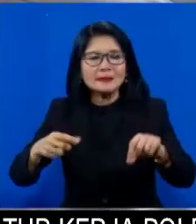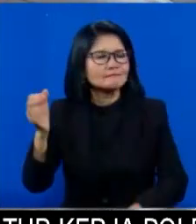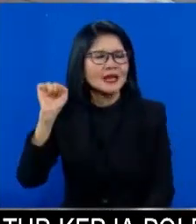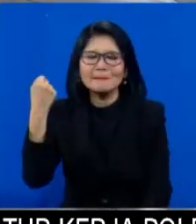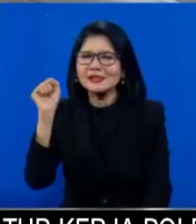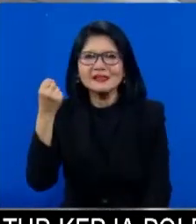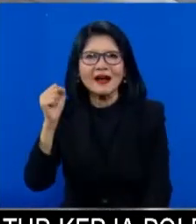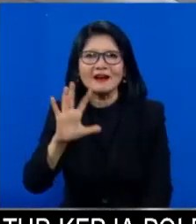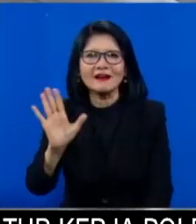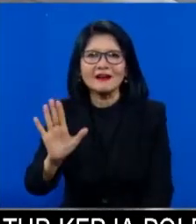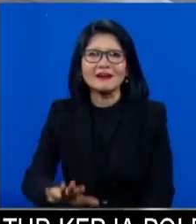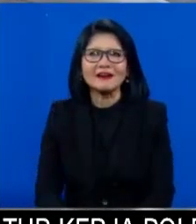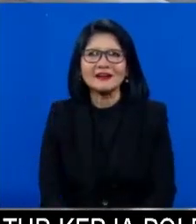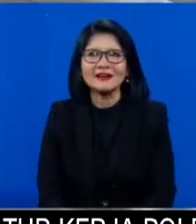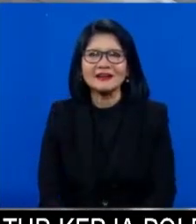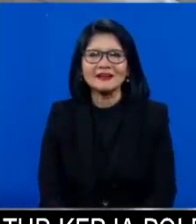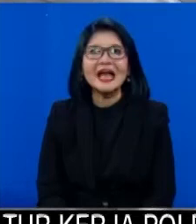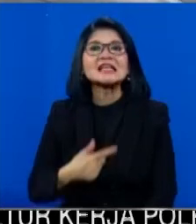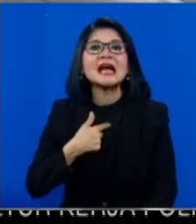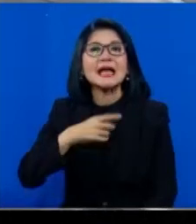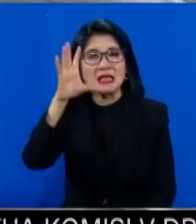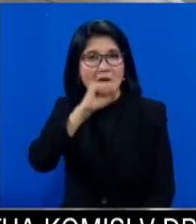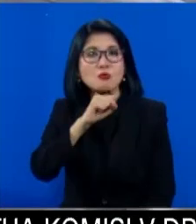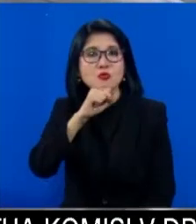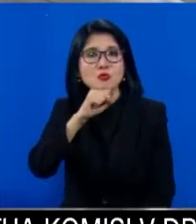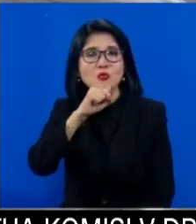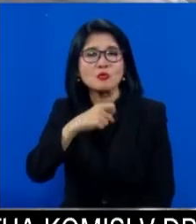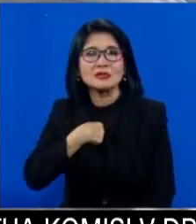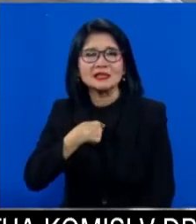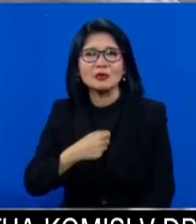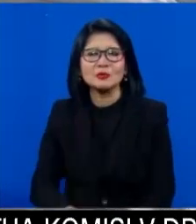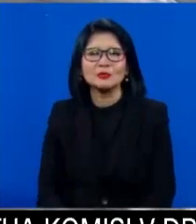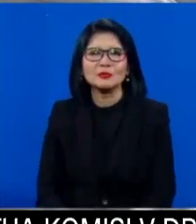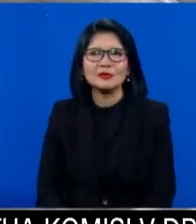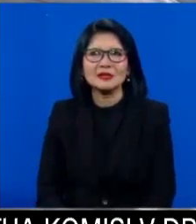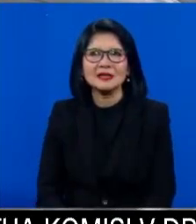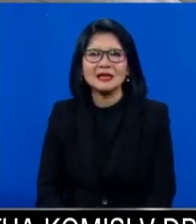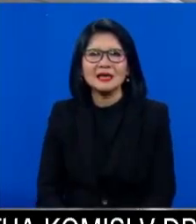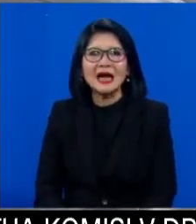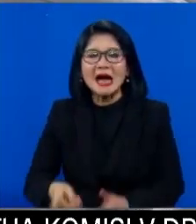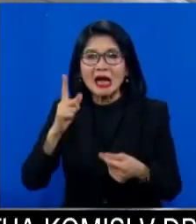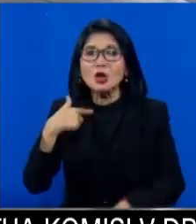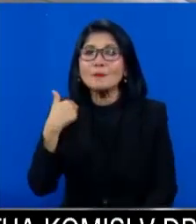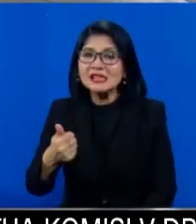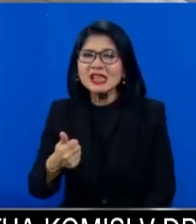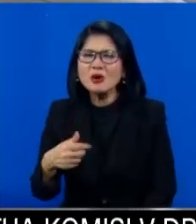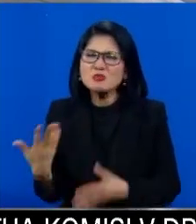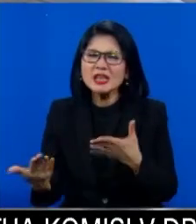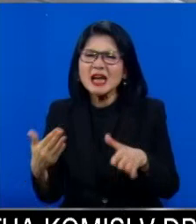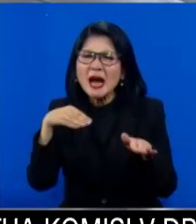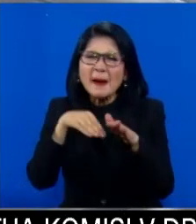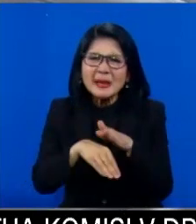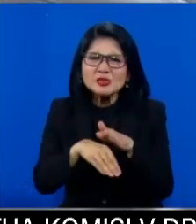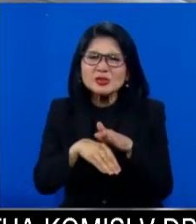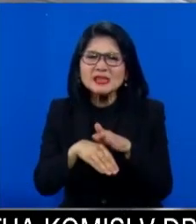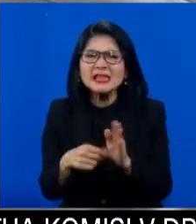Sejauh ini tidak. Enggak. Karena kan saya yang tahu. Kalaupun bisa meratas, paling masuk ke window